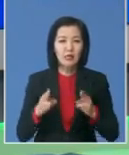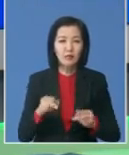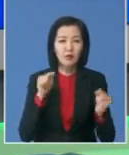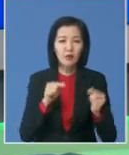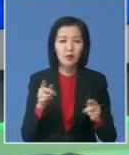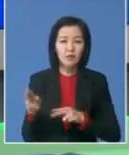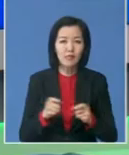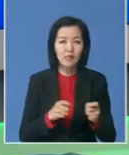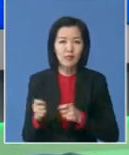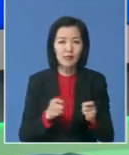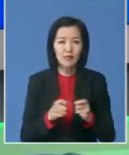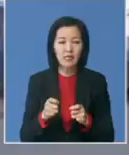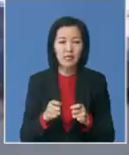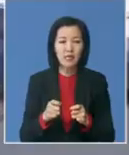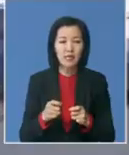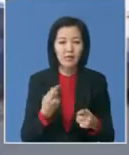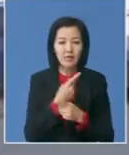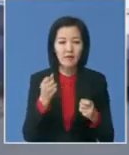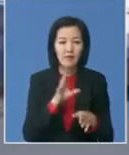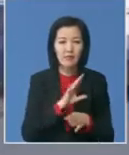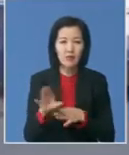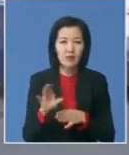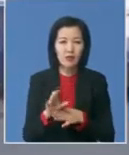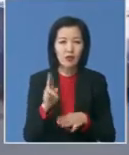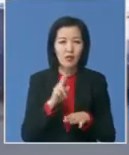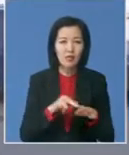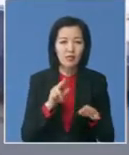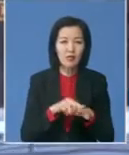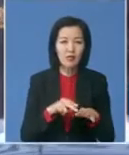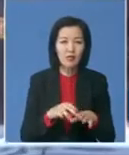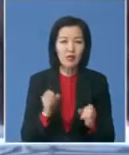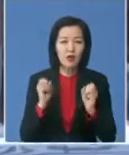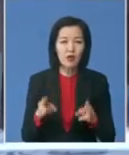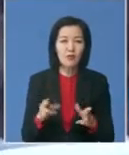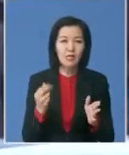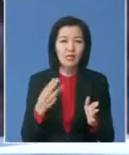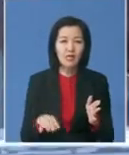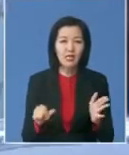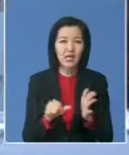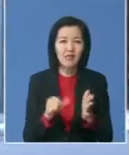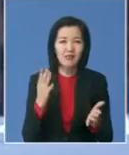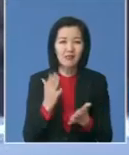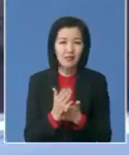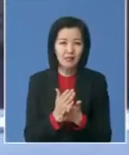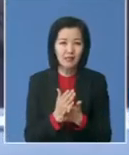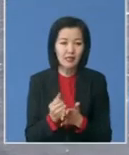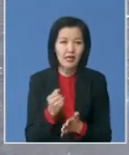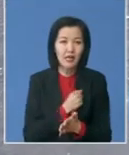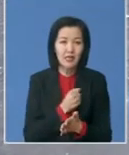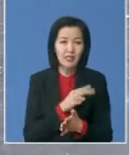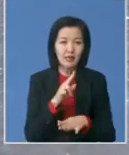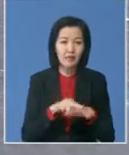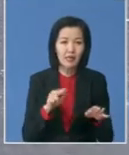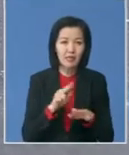басқармасына келіп түскен. Оқиға орнына барған тәртіп сақшылары қауіпті заттың 46-сын анықтады. Артынша әскери полиция және саперлер